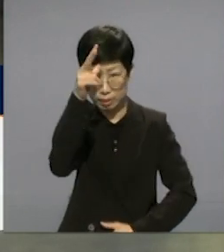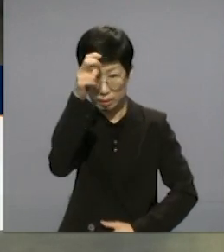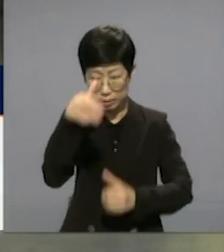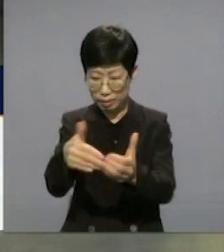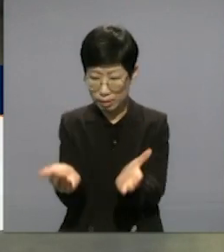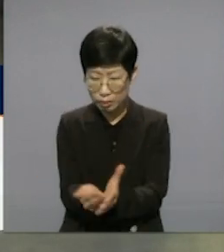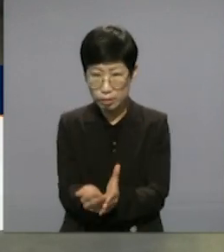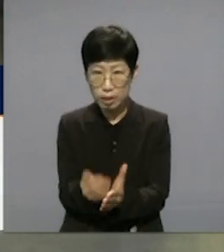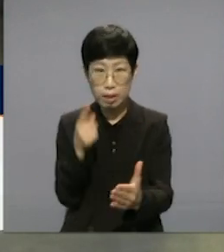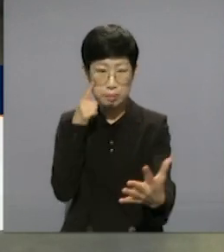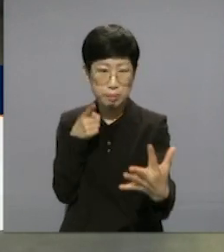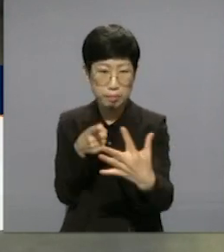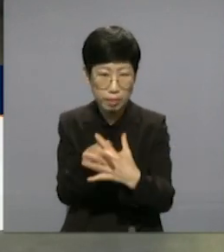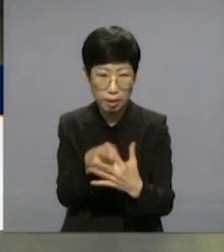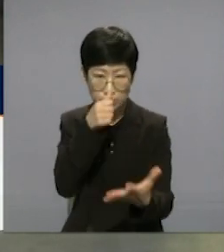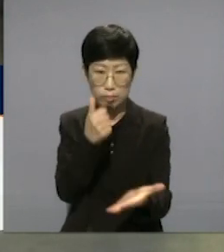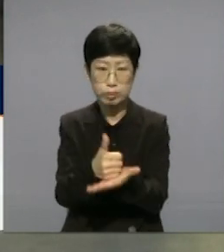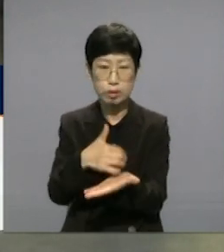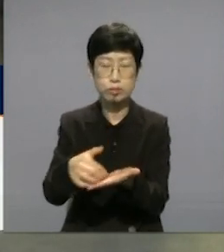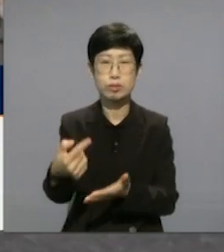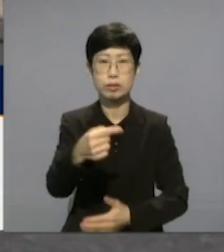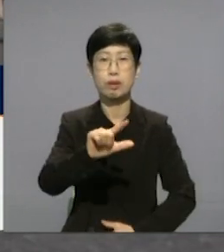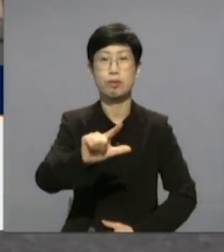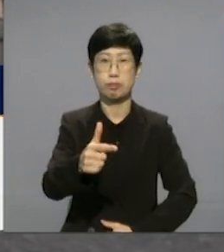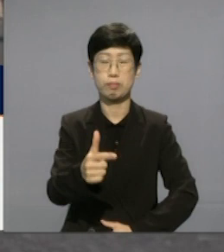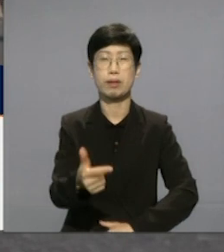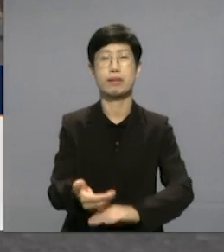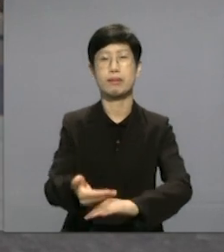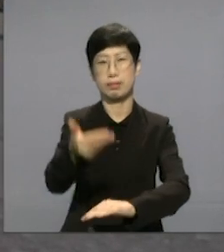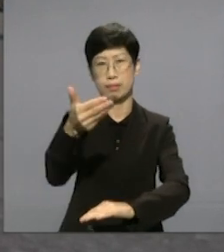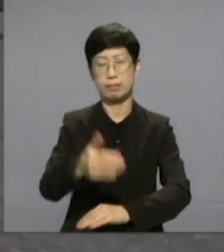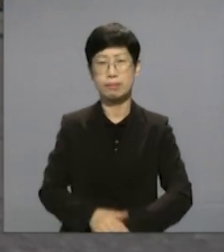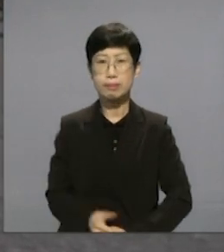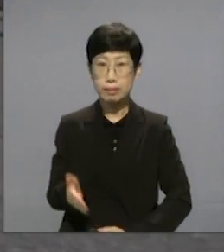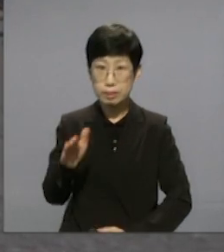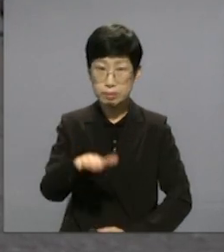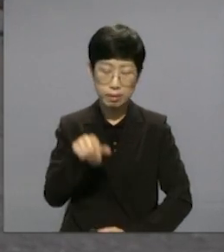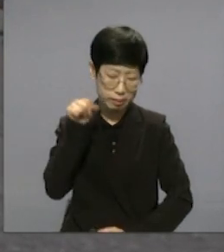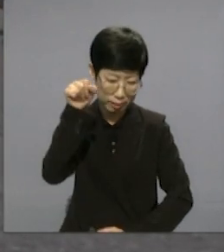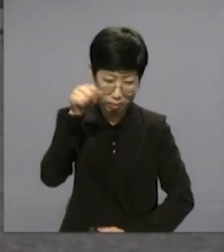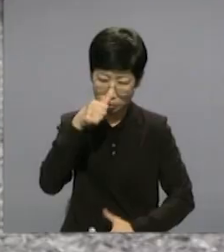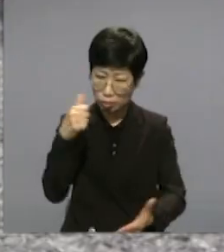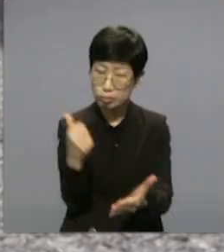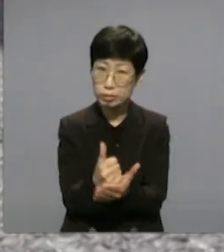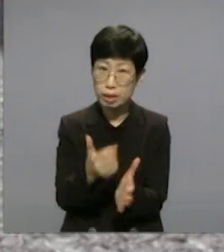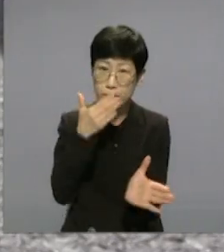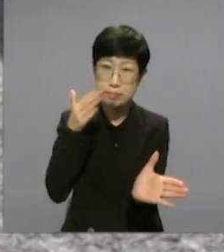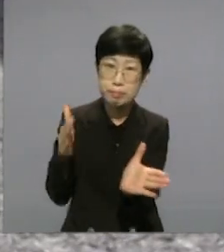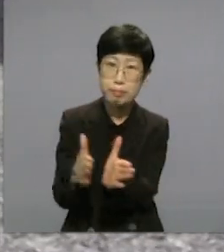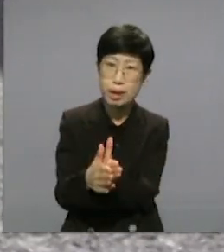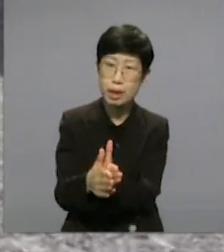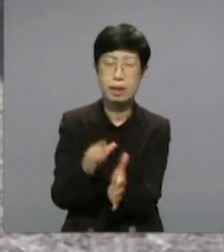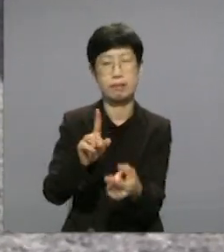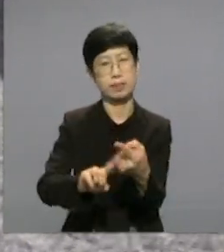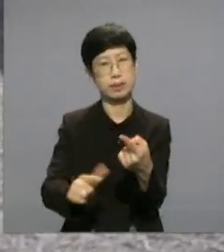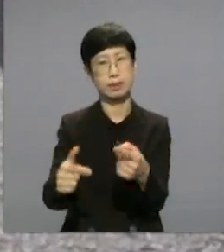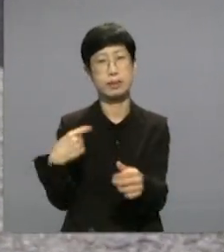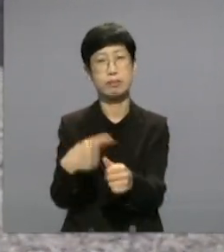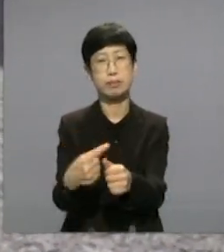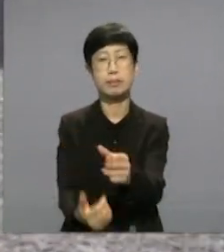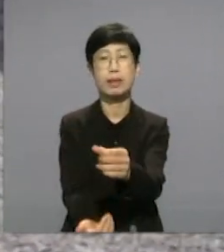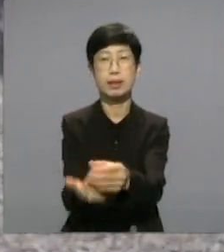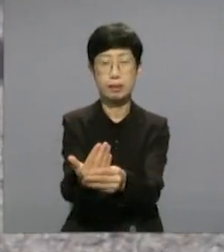als 1600 Straftaten registriert. 하지만 기후 시위를 범죄로 취급하는 것이 적절하냐는 비판이